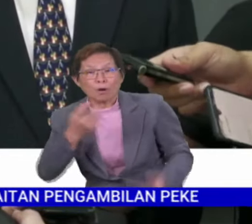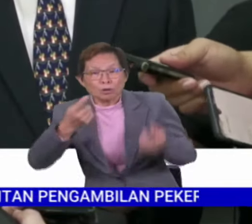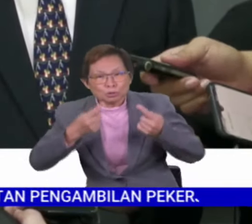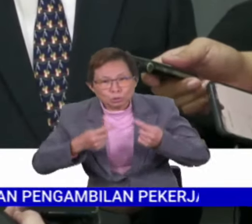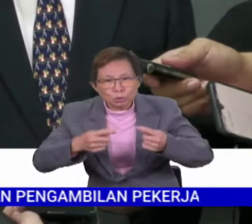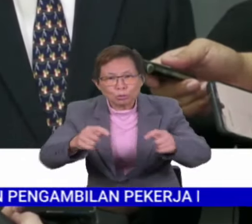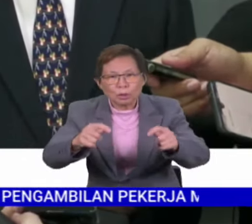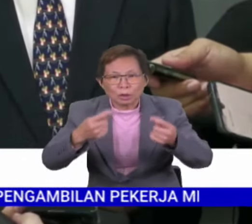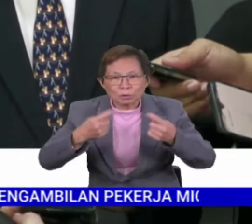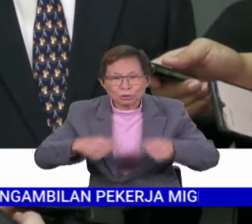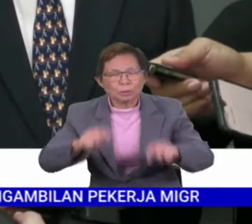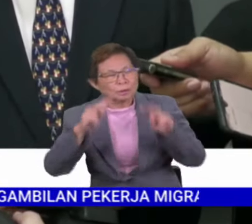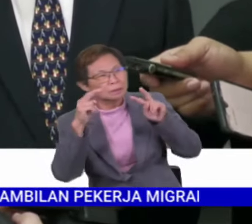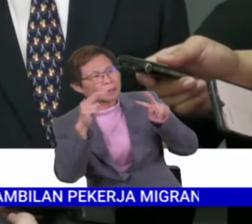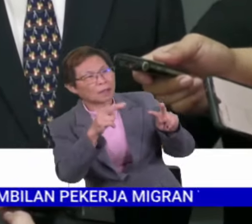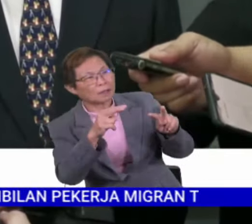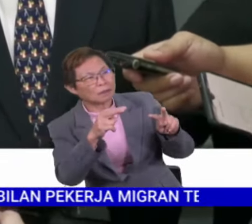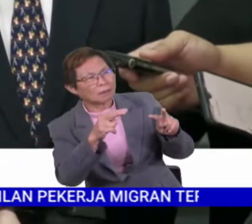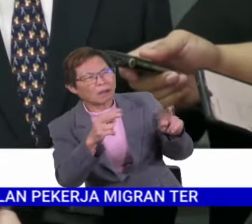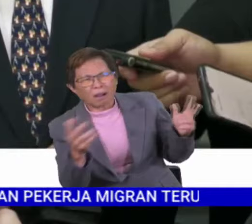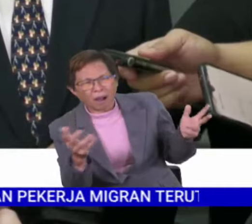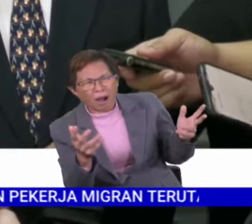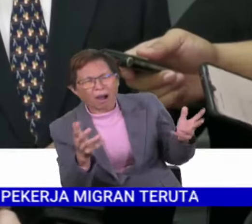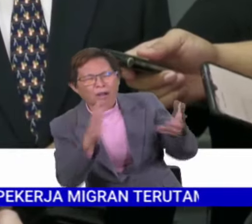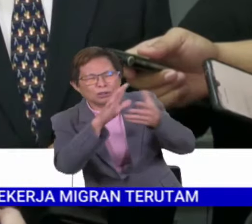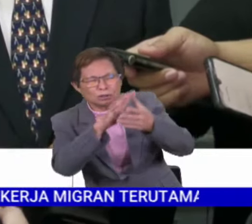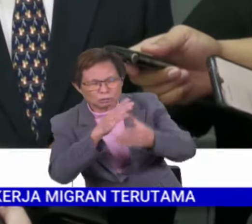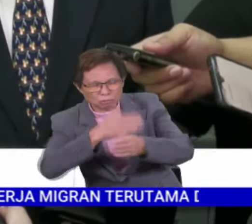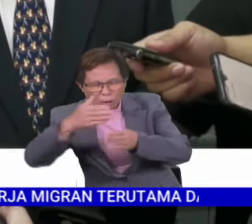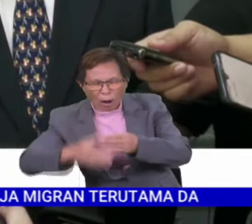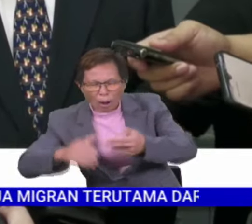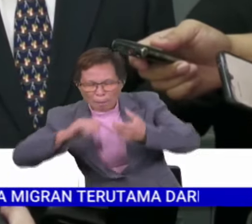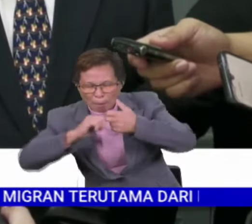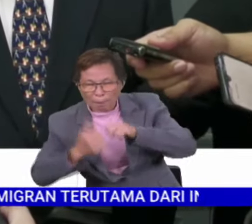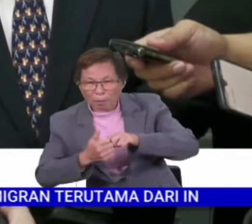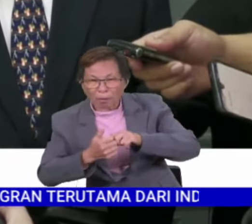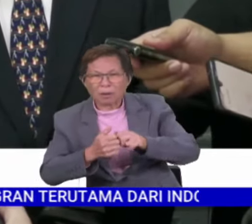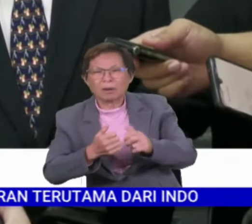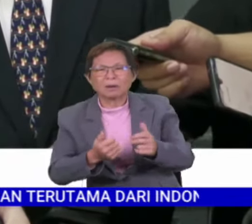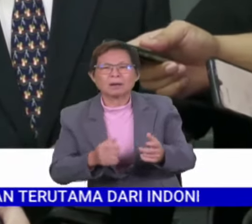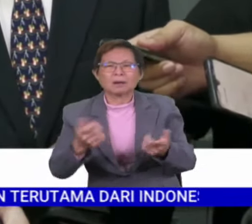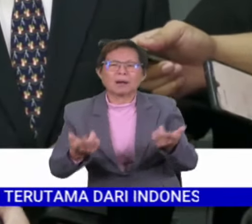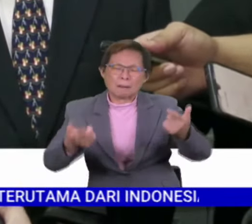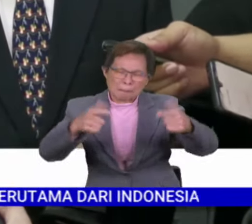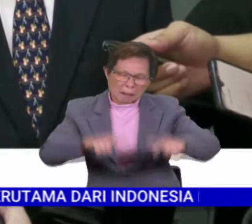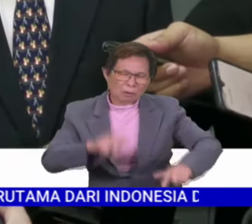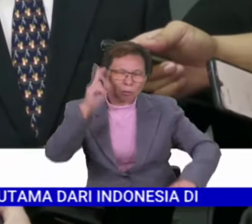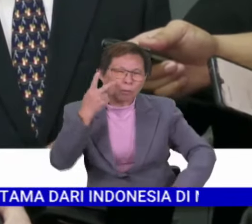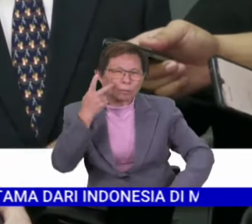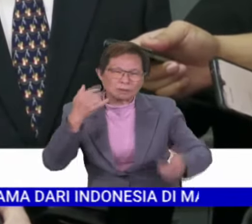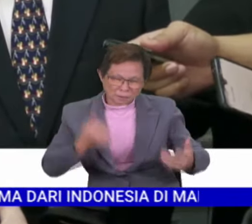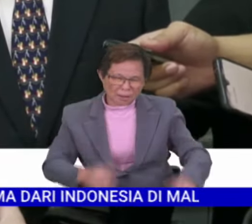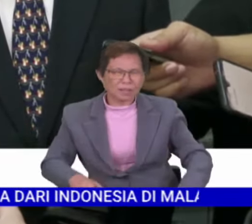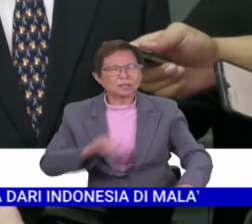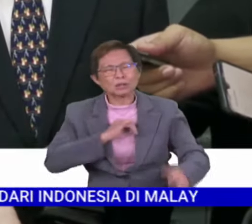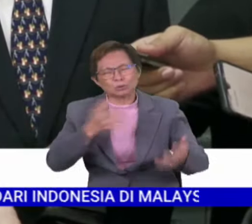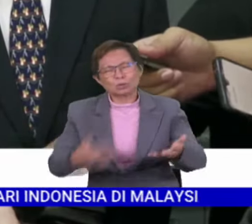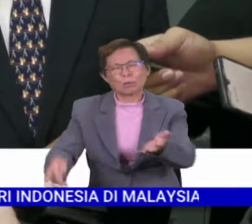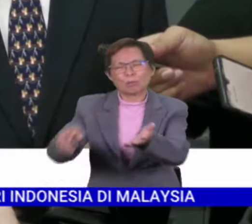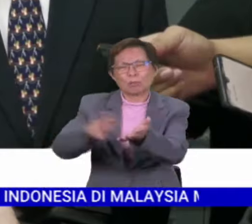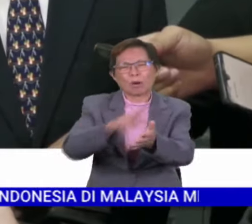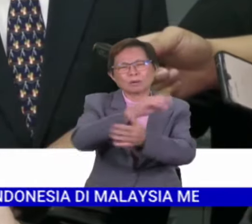cuba untuk melihat keadaan bagaimana merungkai senario politik yang ada. Saya pun dah buat kenyataan